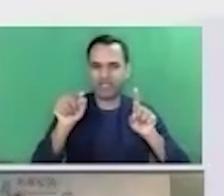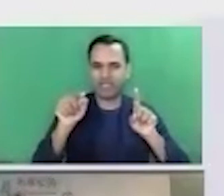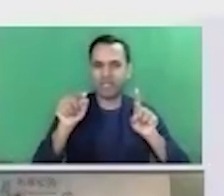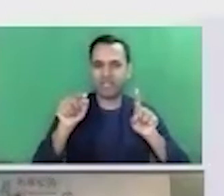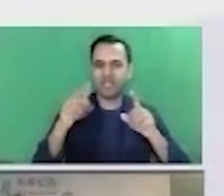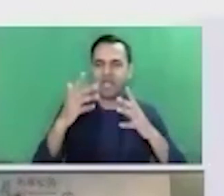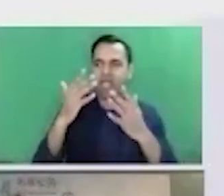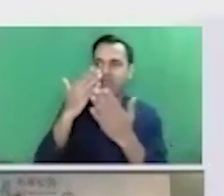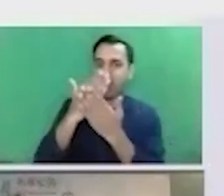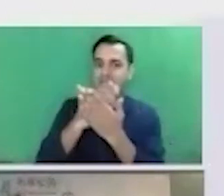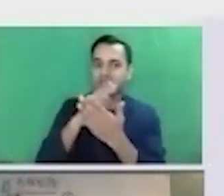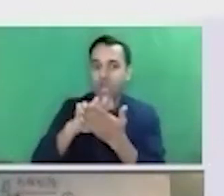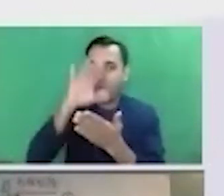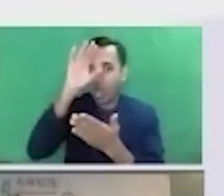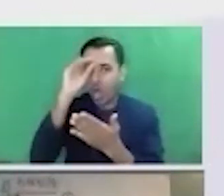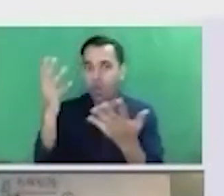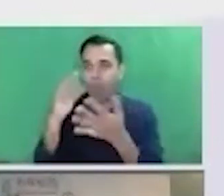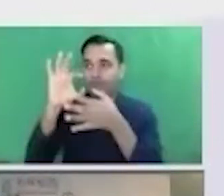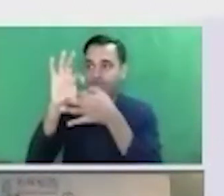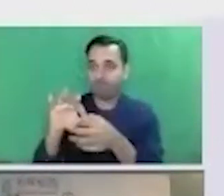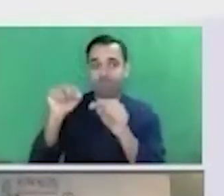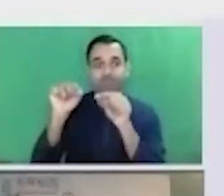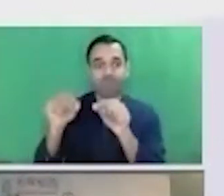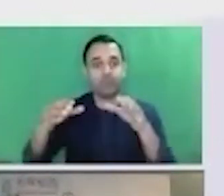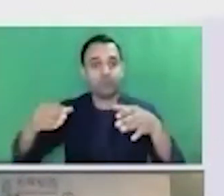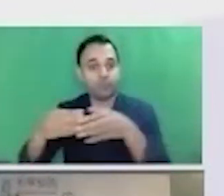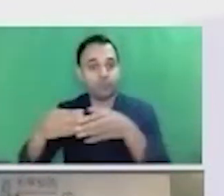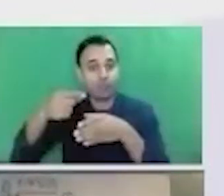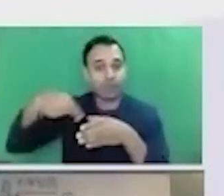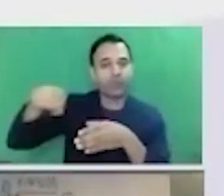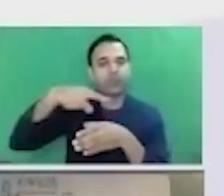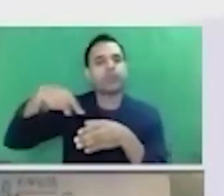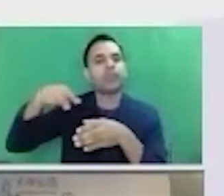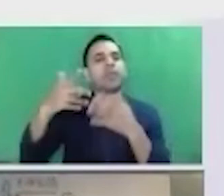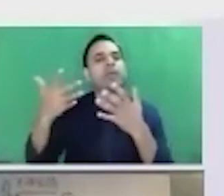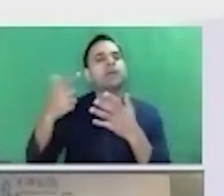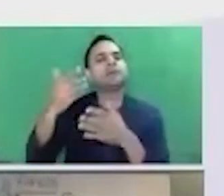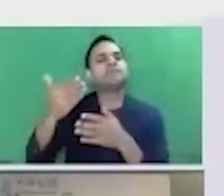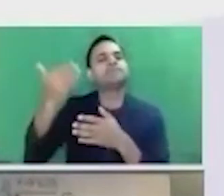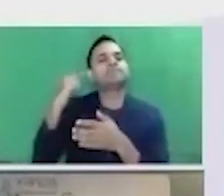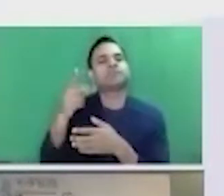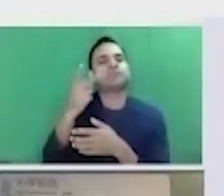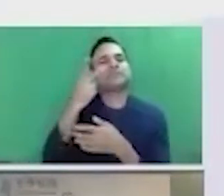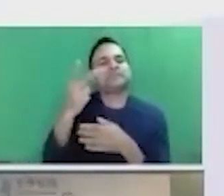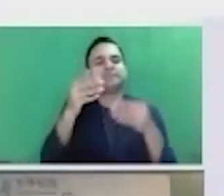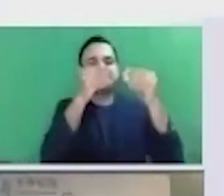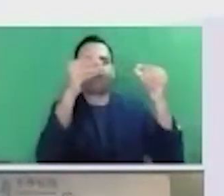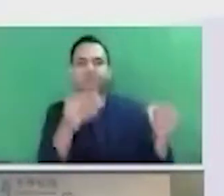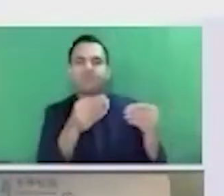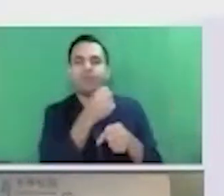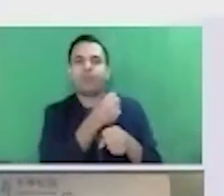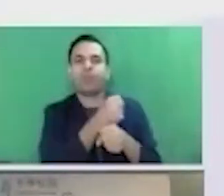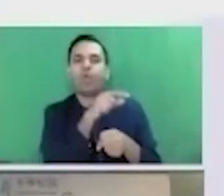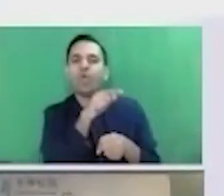المجموعة بالنسبة لهذا الإطار في السابق كنا نرى